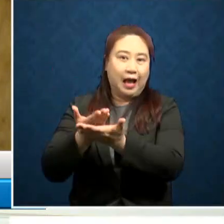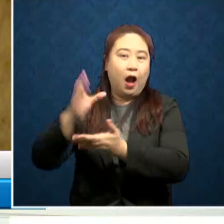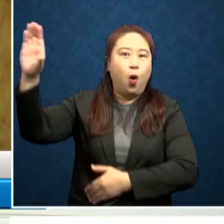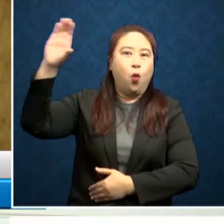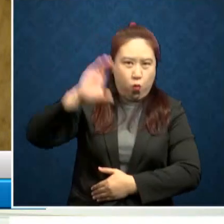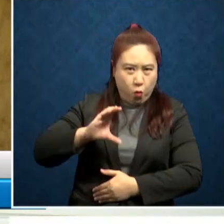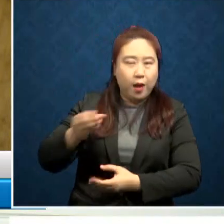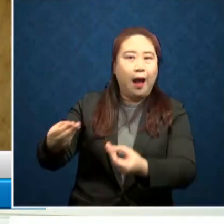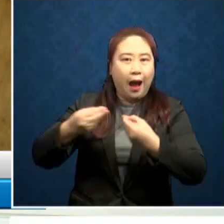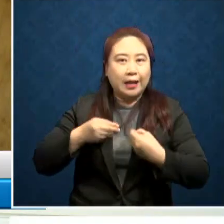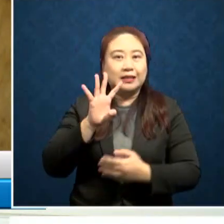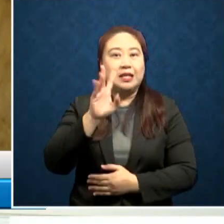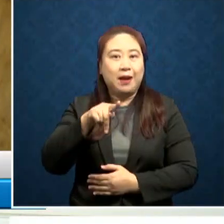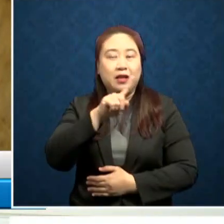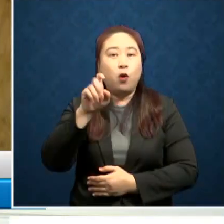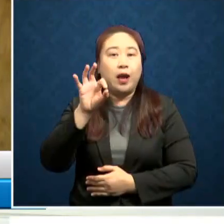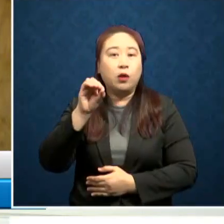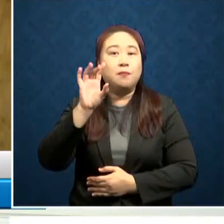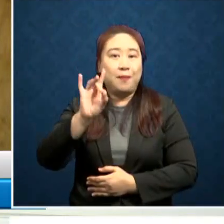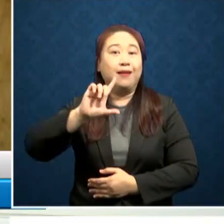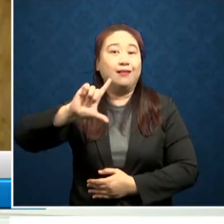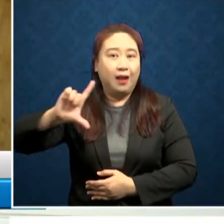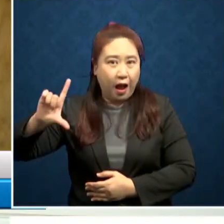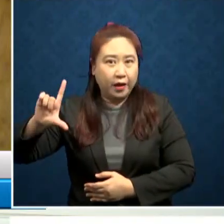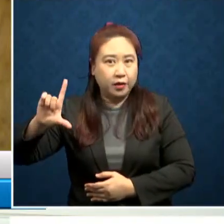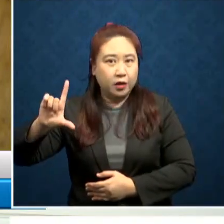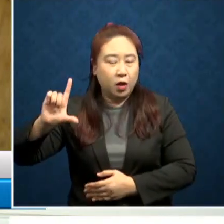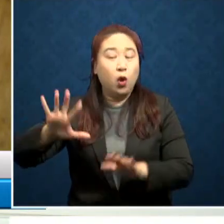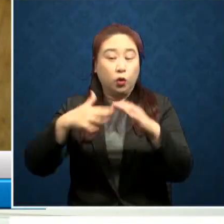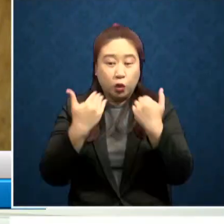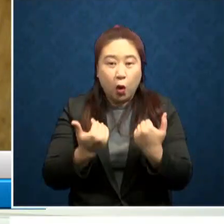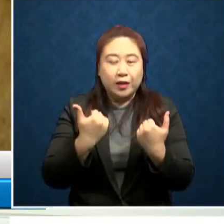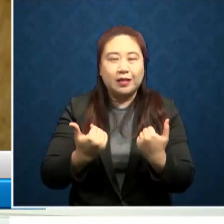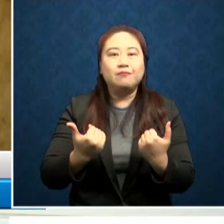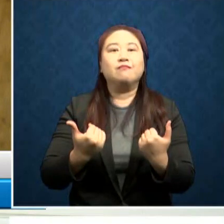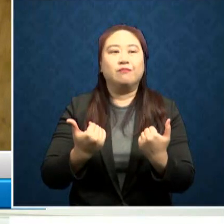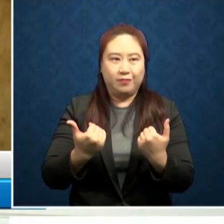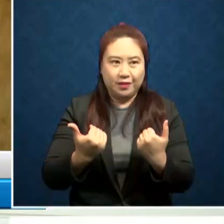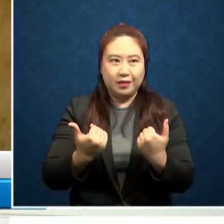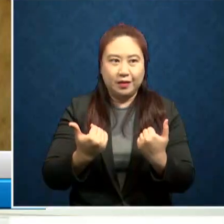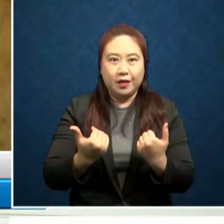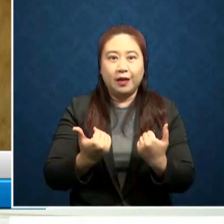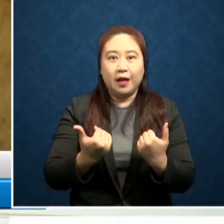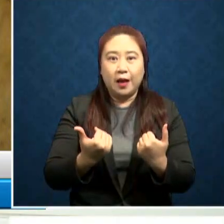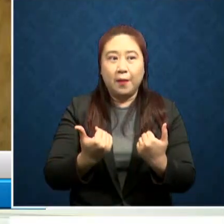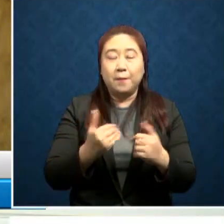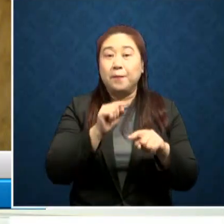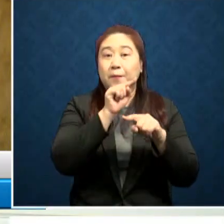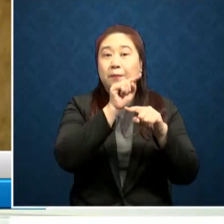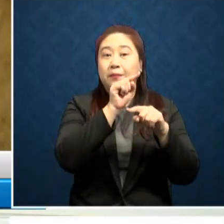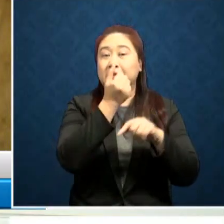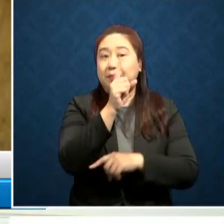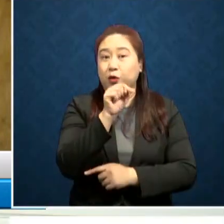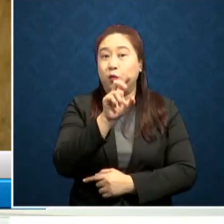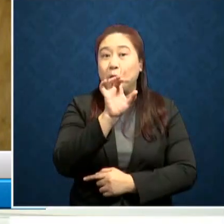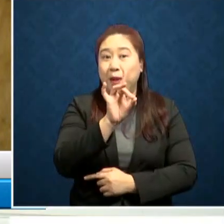อีก4,100บาททำให้วันนี้ bisเรชเนี่ยเติบโตจาก 11.8